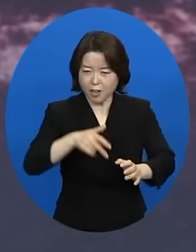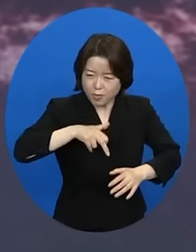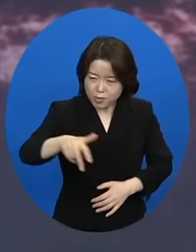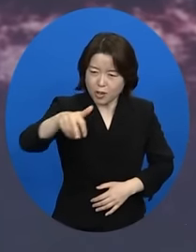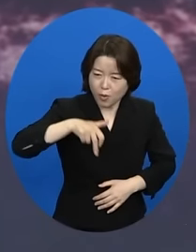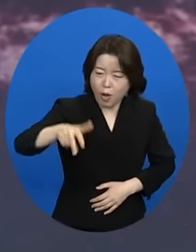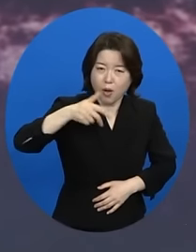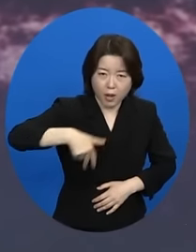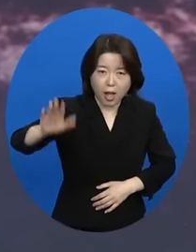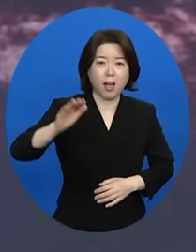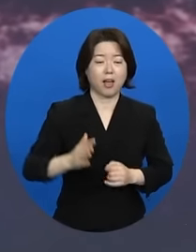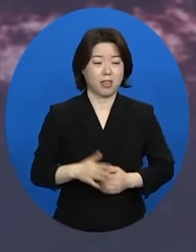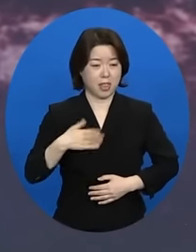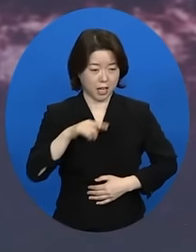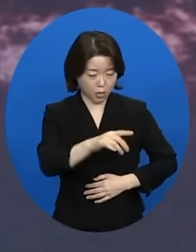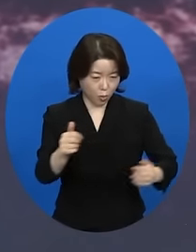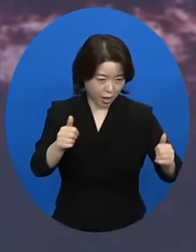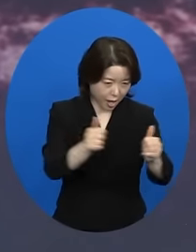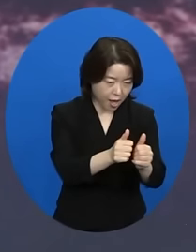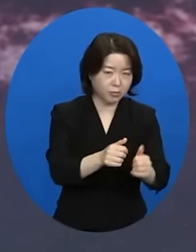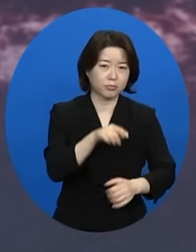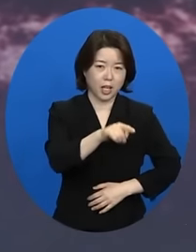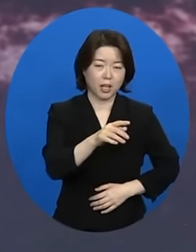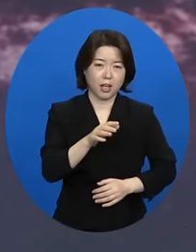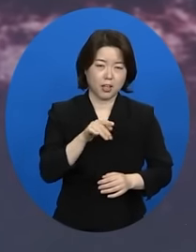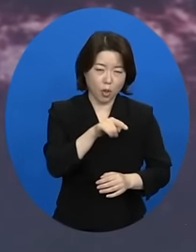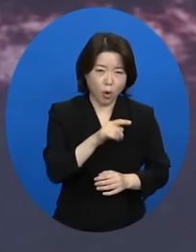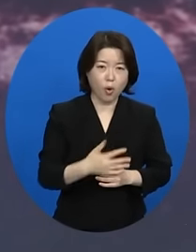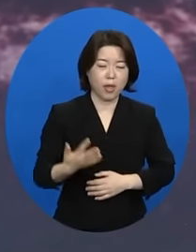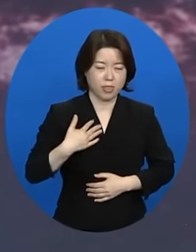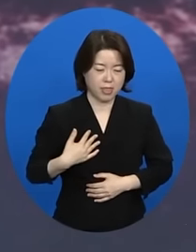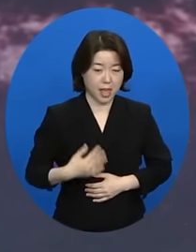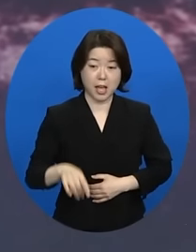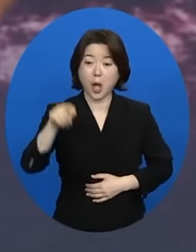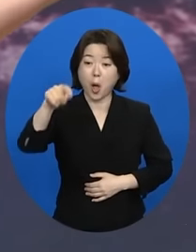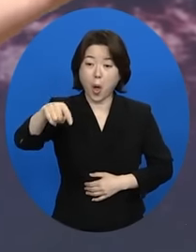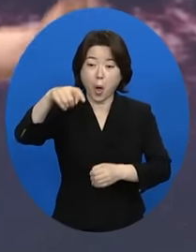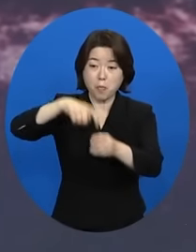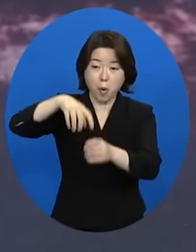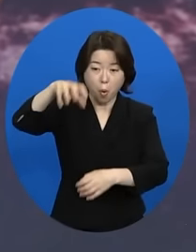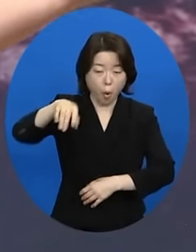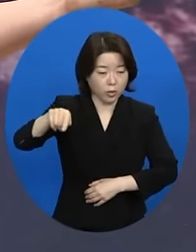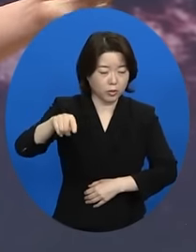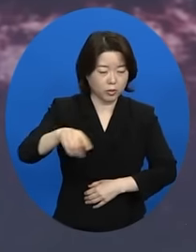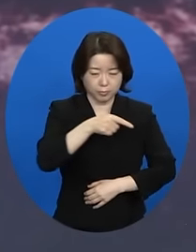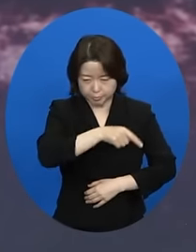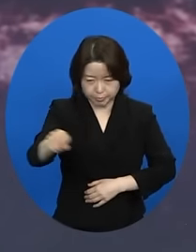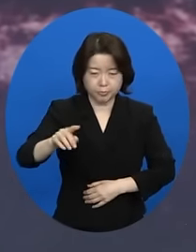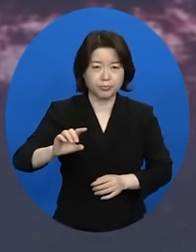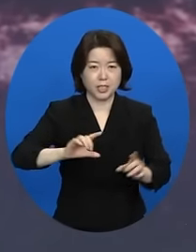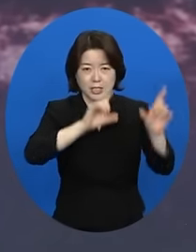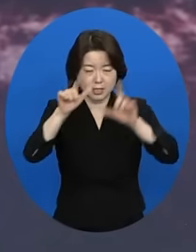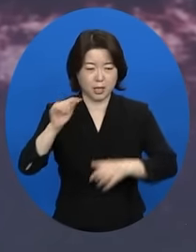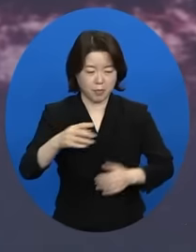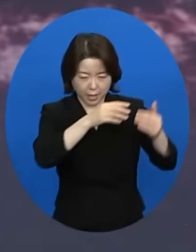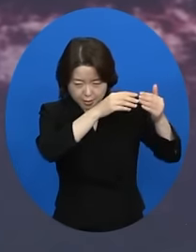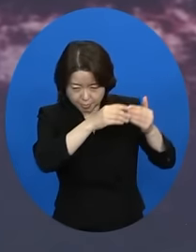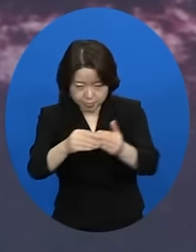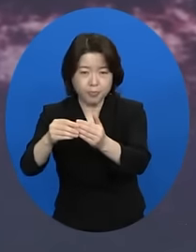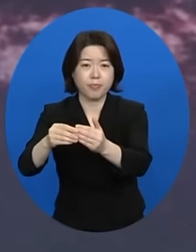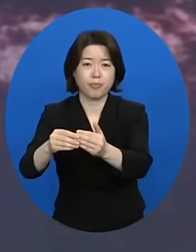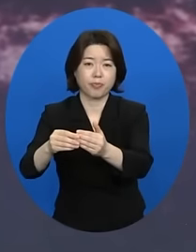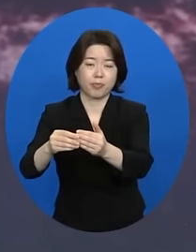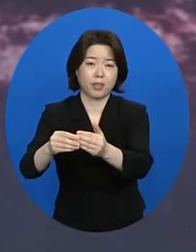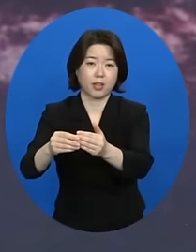나아가라. 내가 너와 함께 할 것이고 내가 너를 내가 의도한 그 땅으로 그 삶으로 내가 너를 인도할